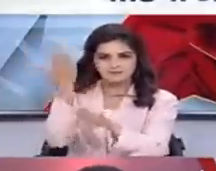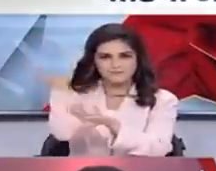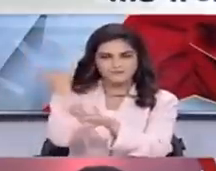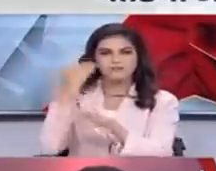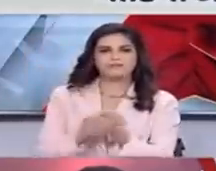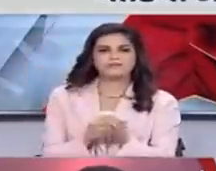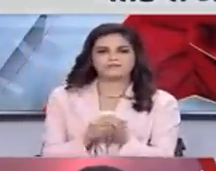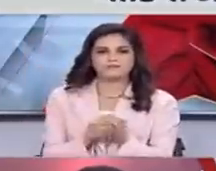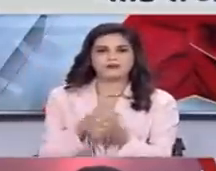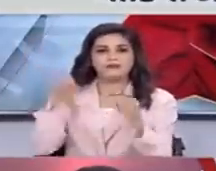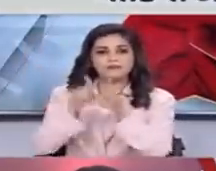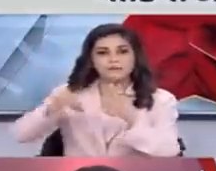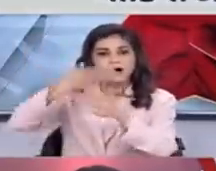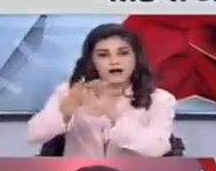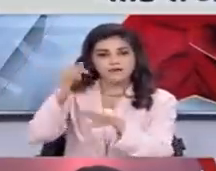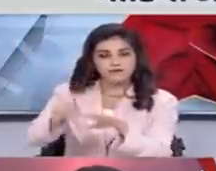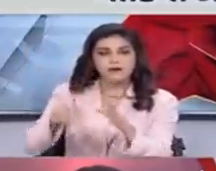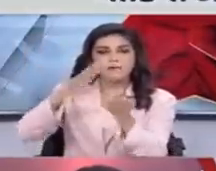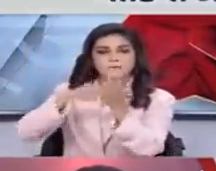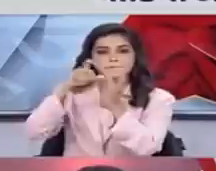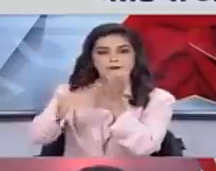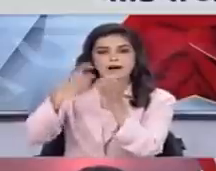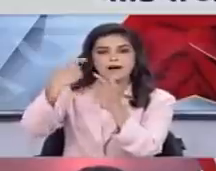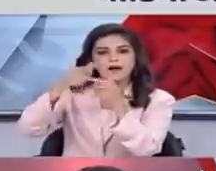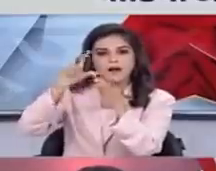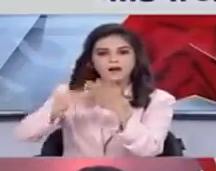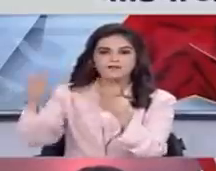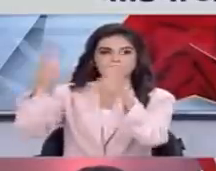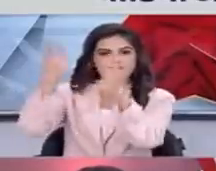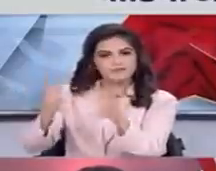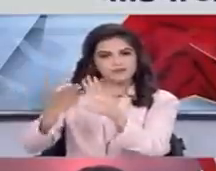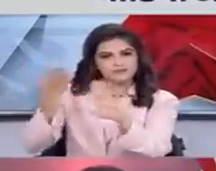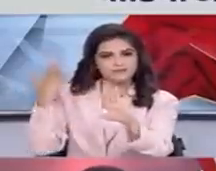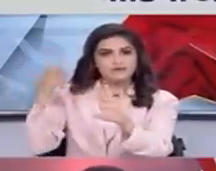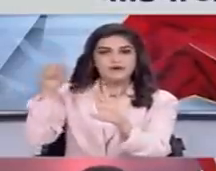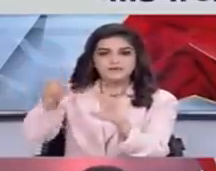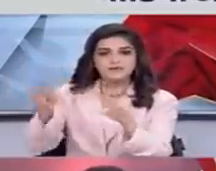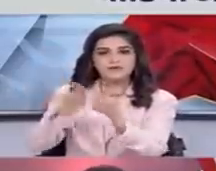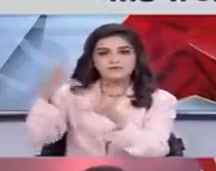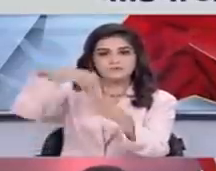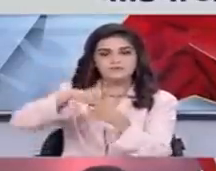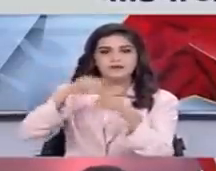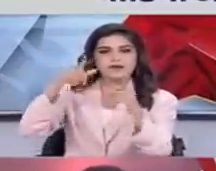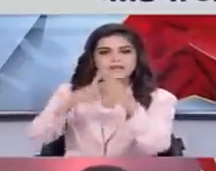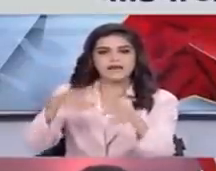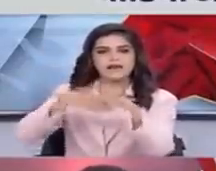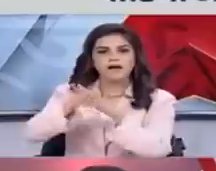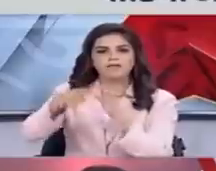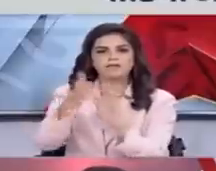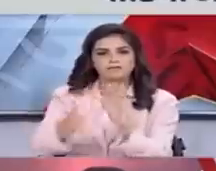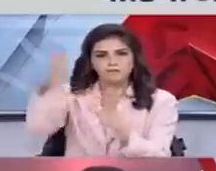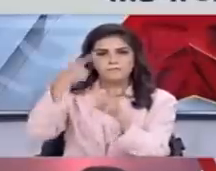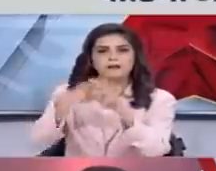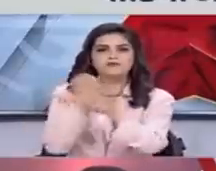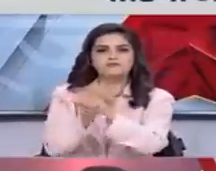था अ कि इसके बाद से वर्कर्स का मुख्यालय सील है इस बीच दिल्ली के उपराज्यपाल और